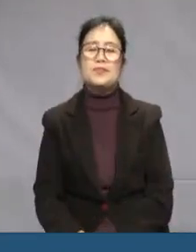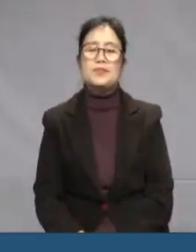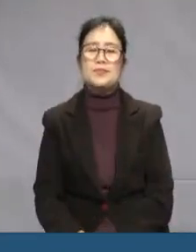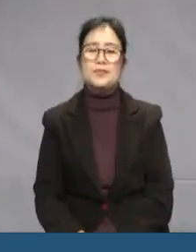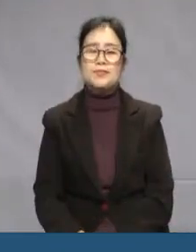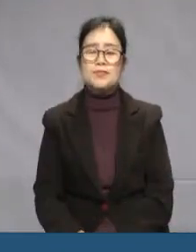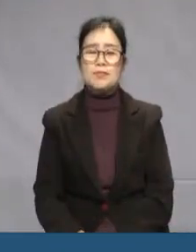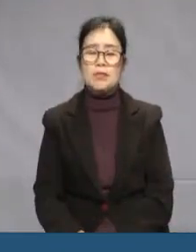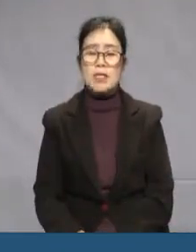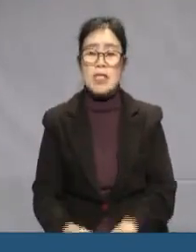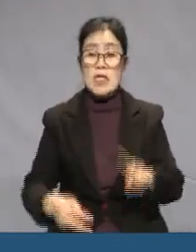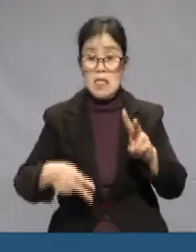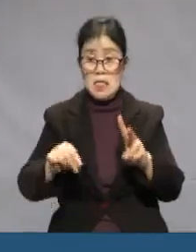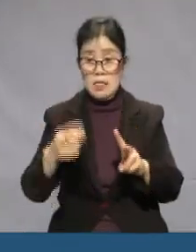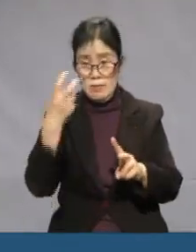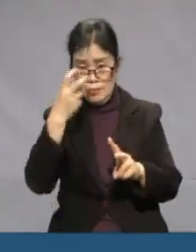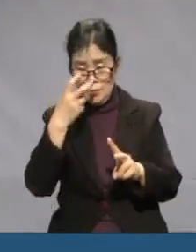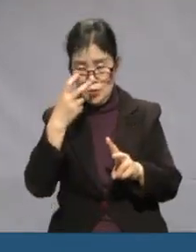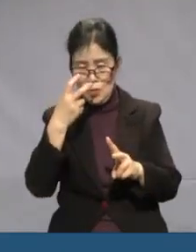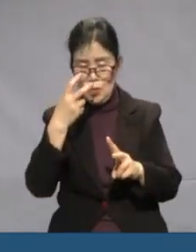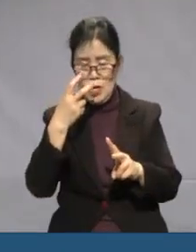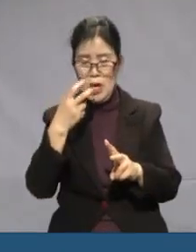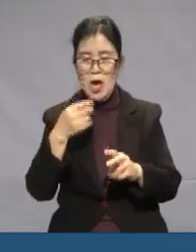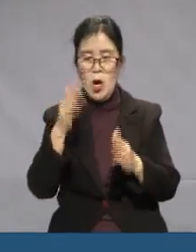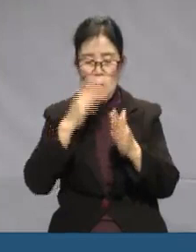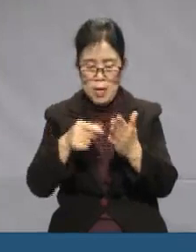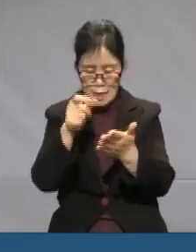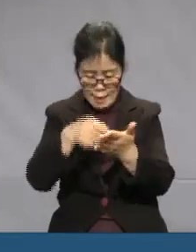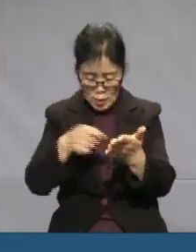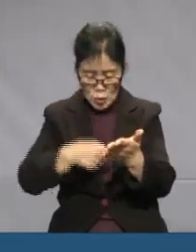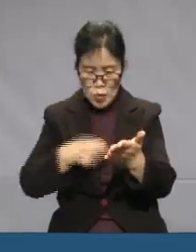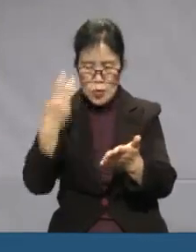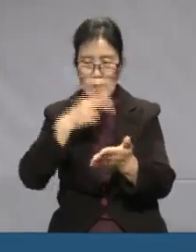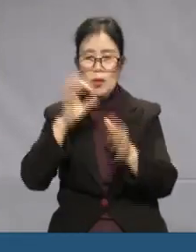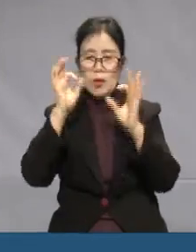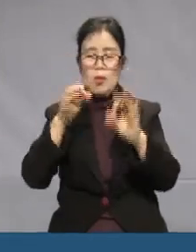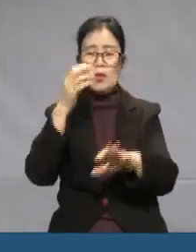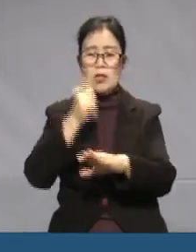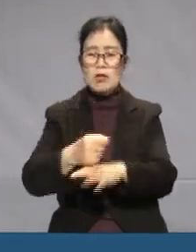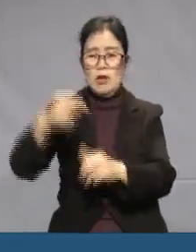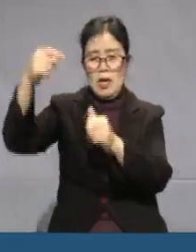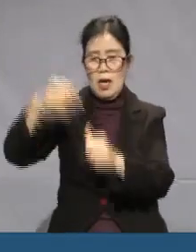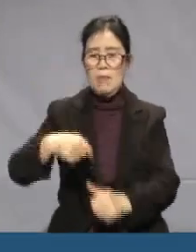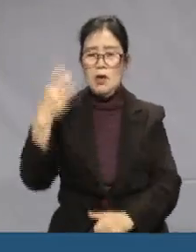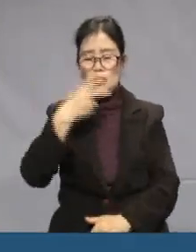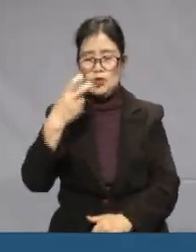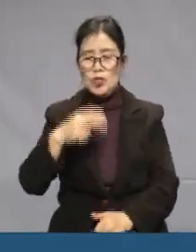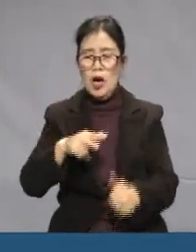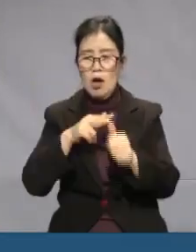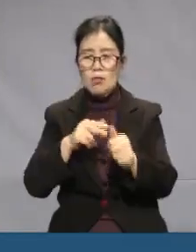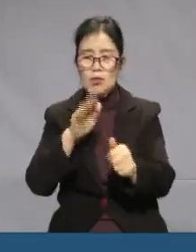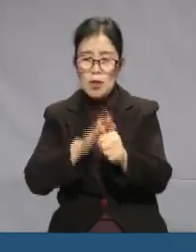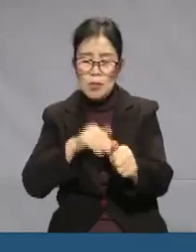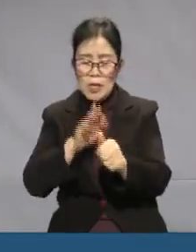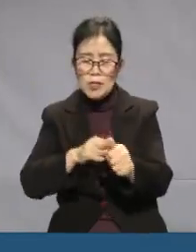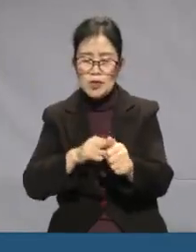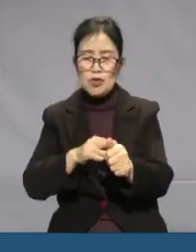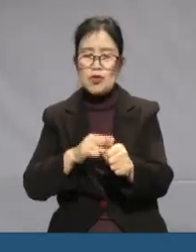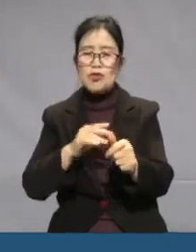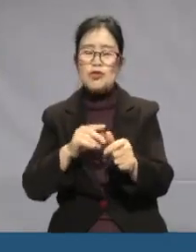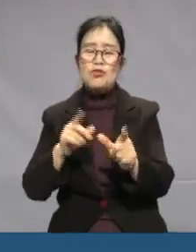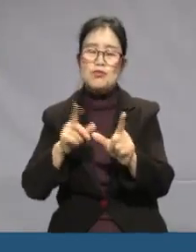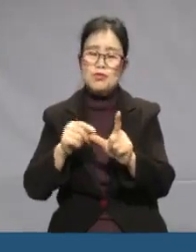한국권을 검토한 서울고검이 수사 공판기록 판결을 살펴본 결과 하명 수사와 후보자 매수 부분 추가